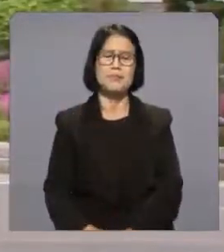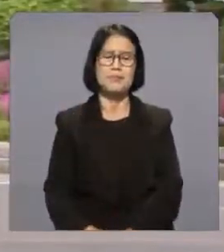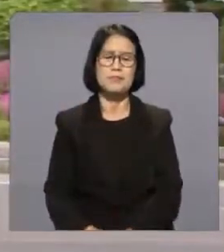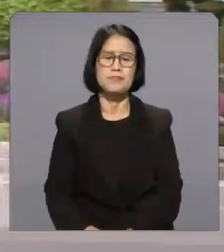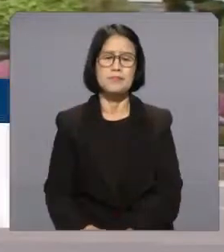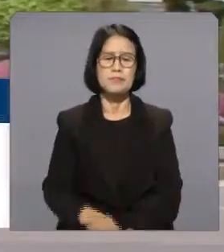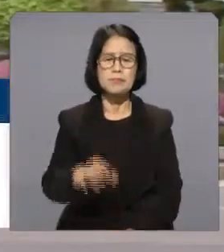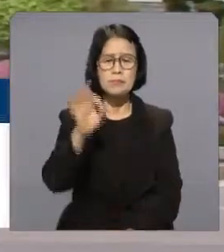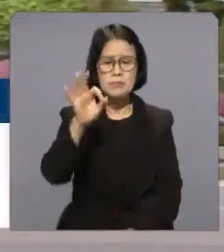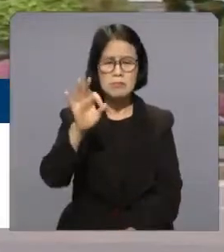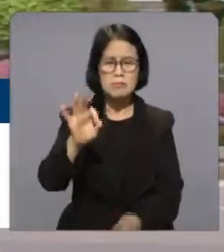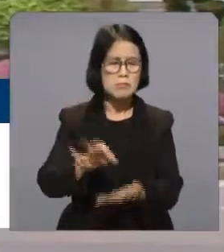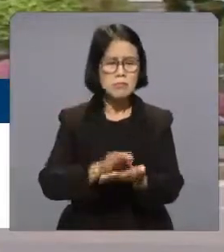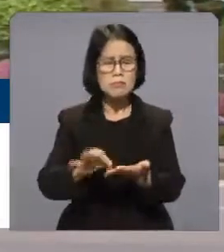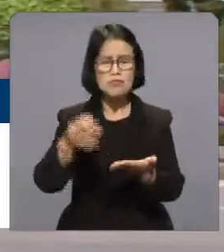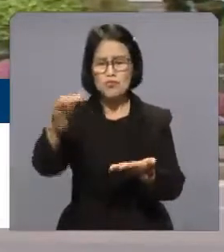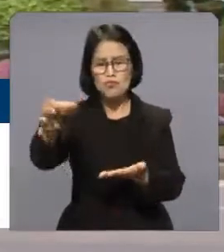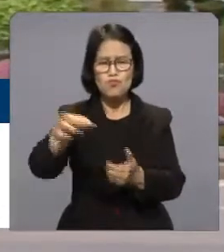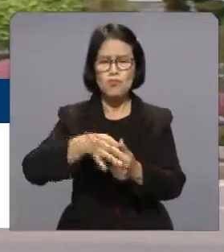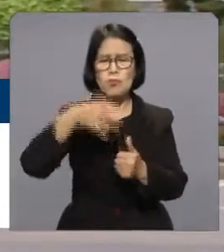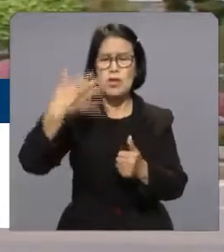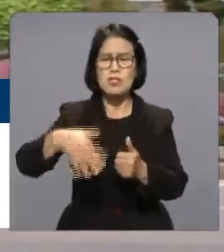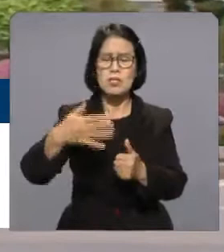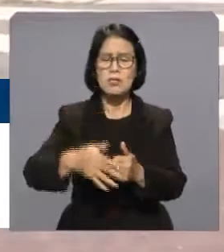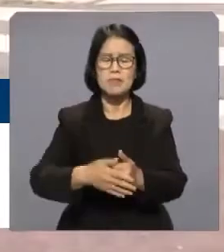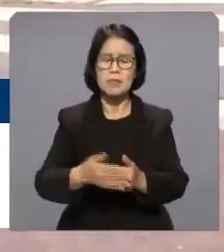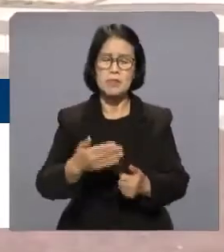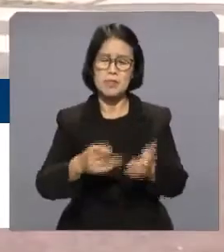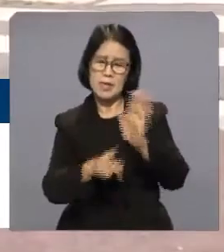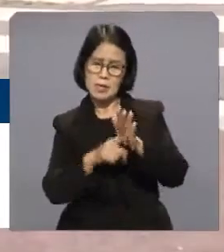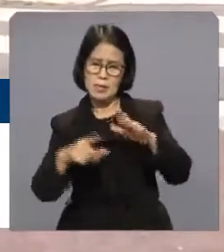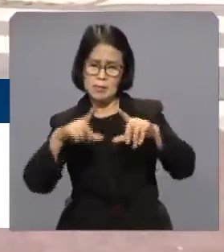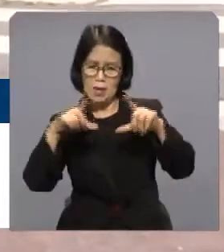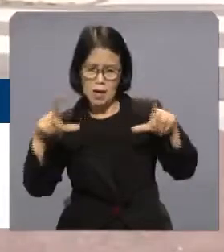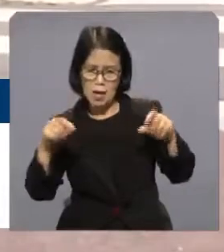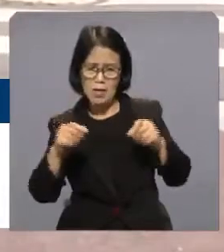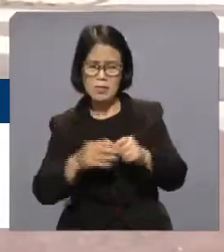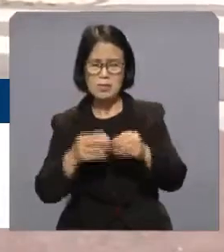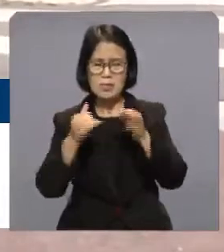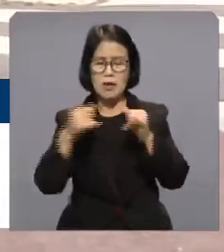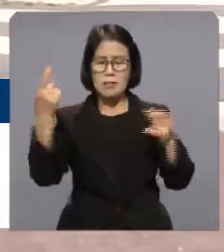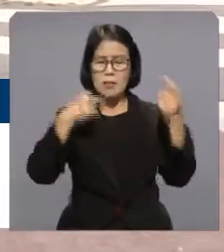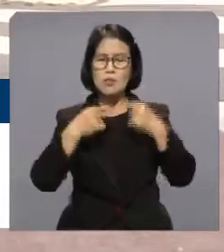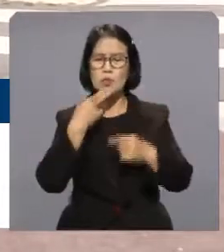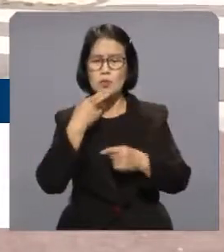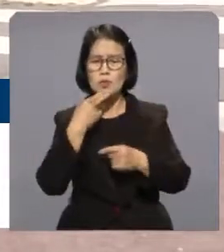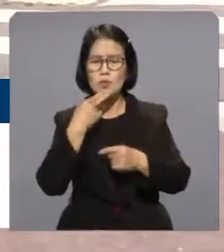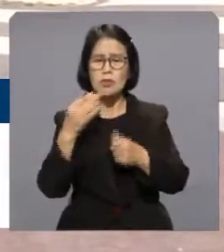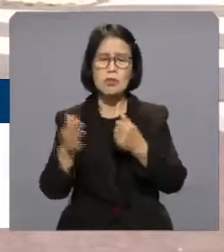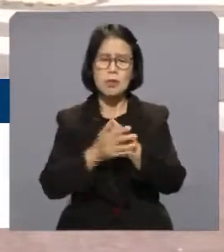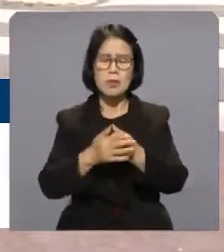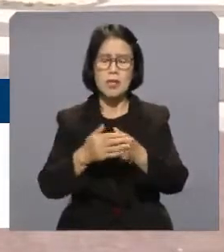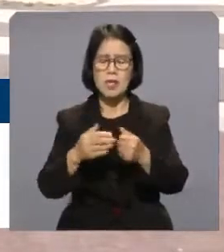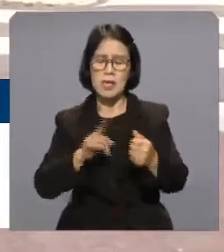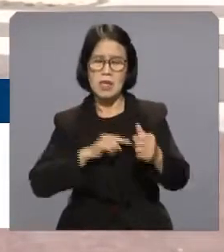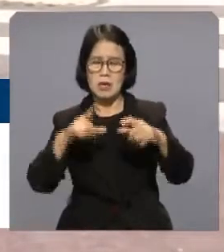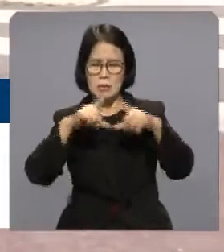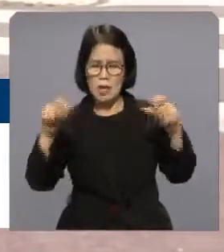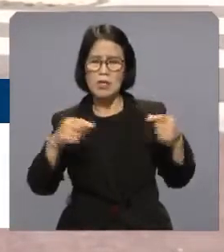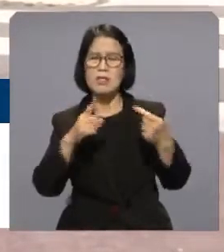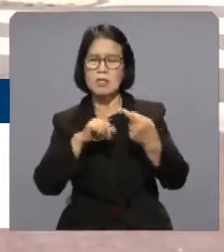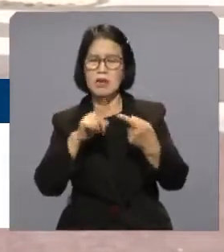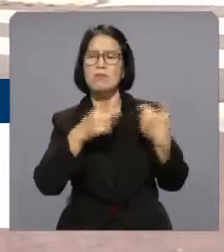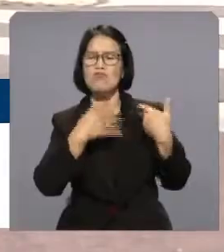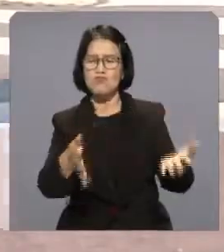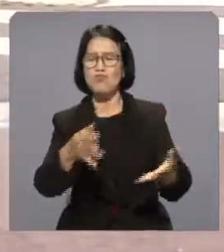뭐 예산 편성에는 이런 거 받지를 못했어요. 그 안내판 같은 경우는 받치지는 않잖아요. 그래서 안내판 같은 경우는 일단 좀